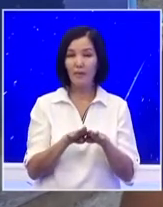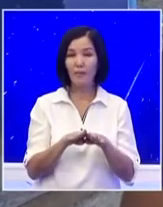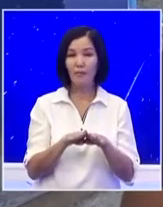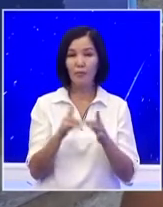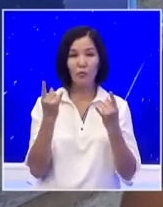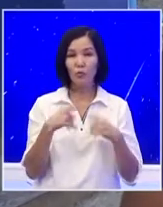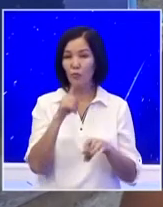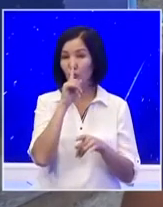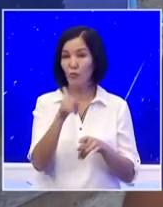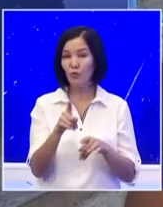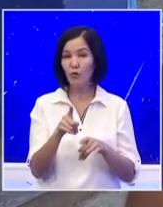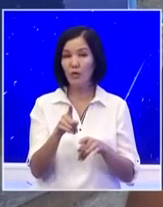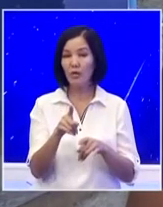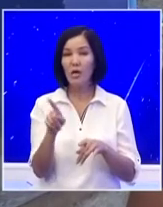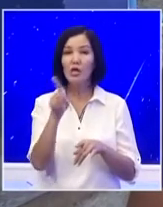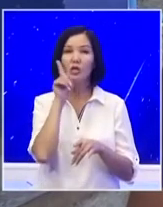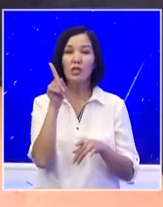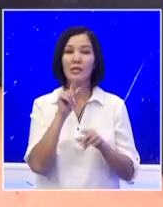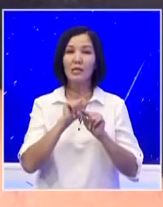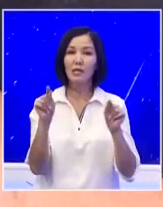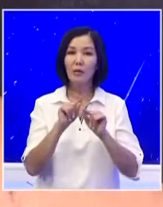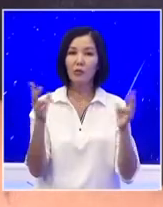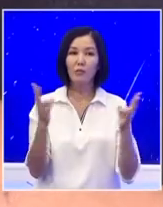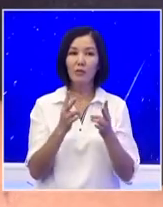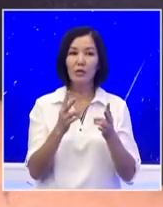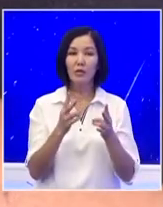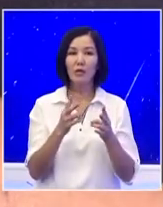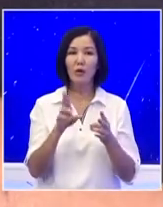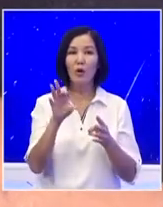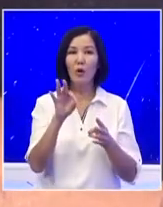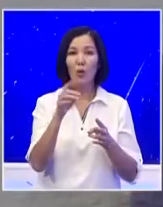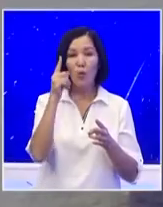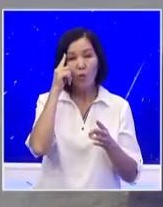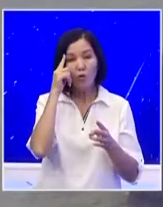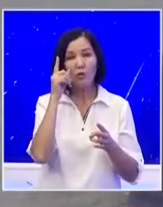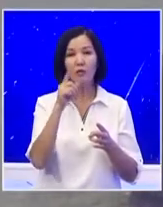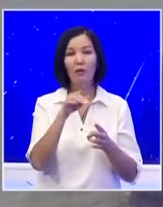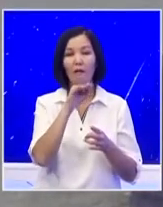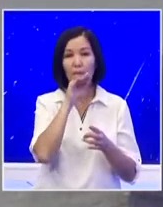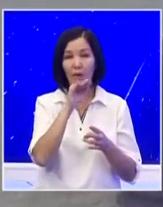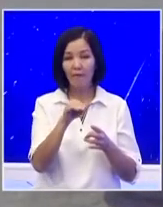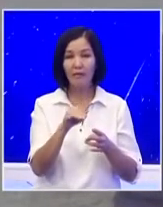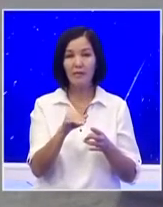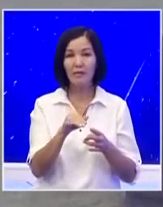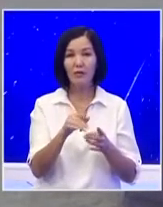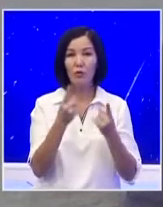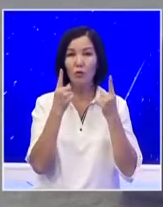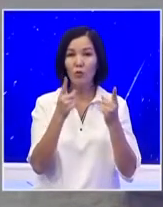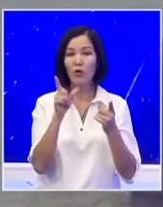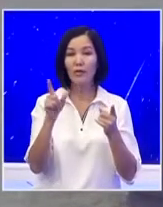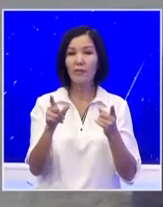Енді өте жастарға жақсы деп ойлаймыз енді. Ойшыл философ ғұламаларымыздың жаңағы